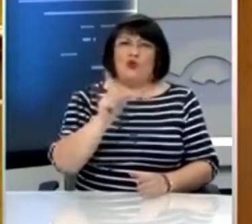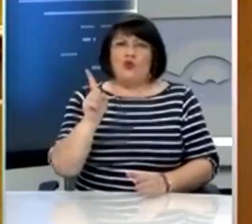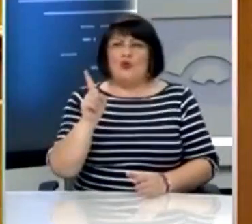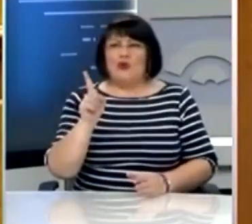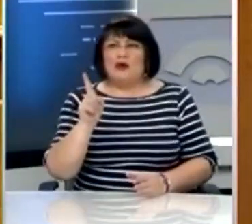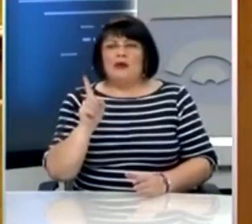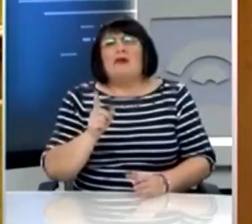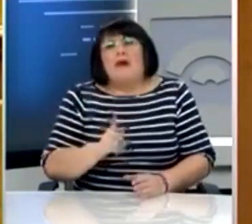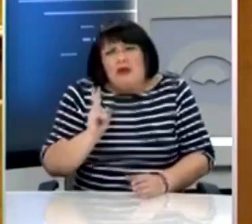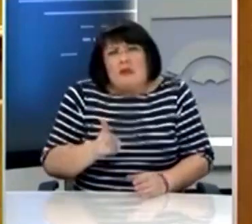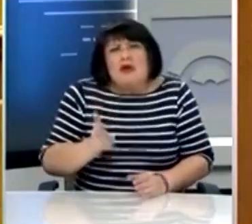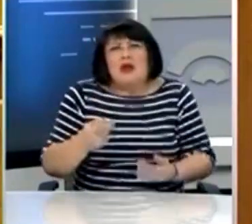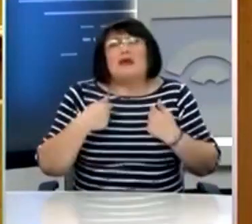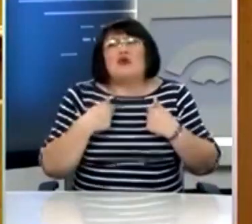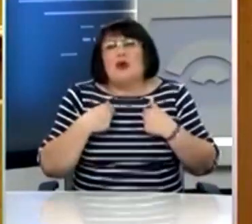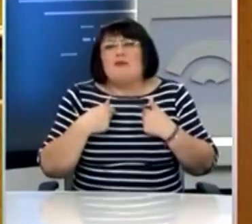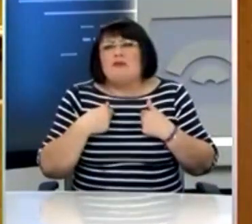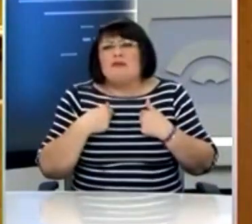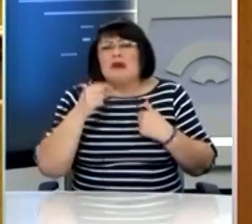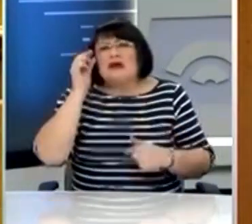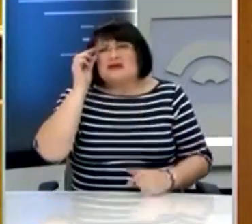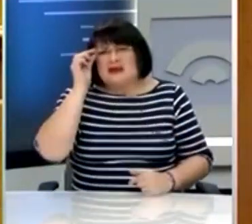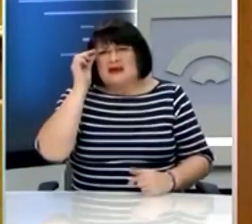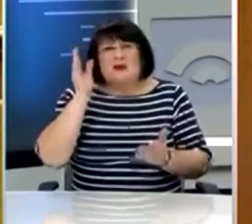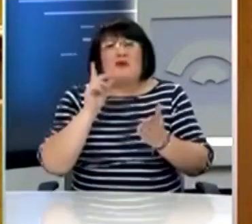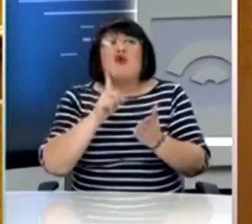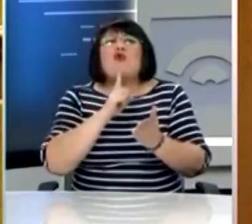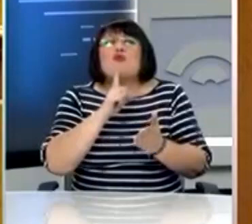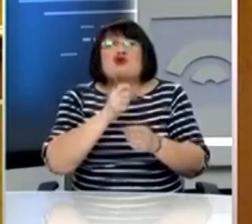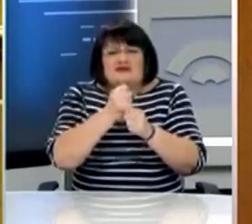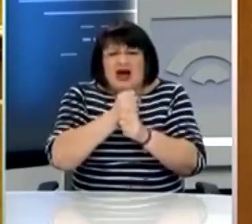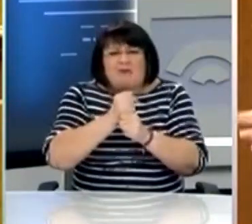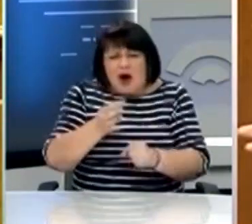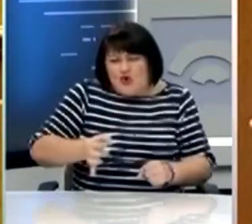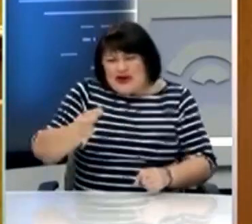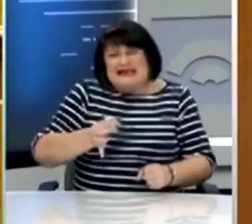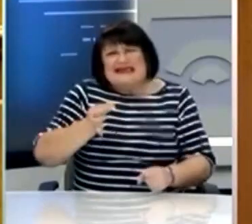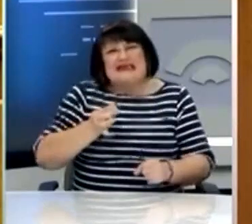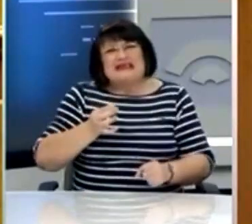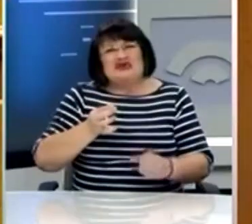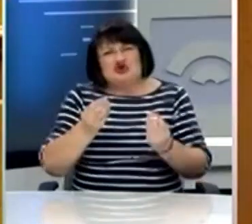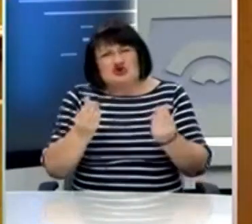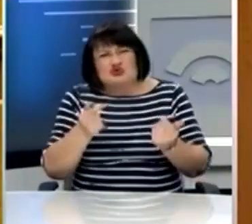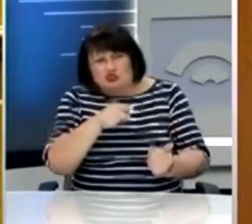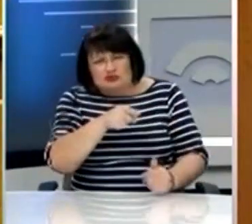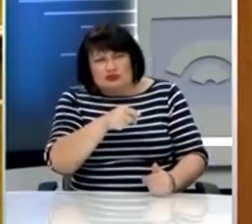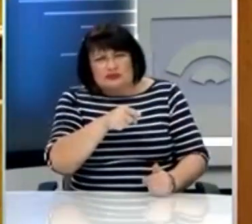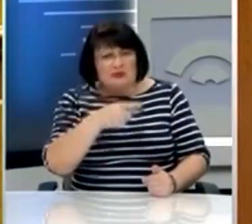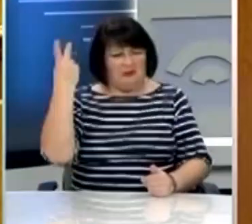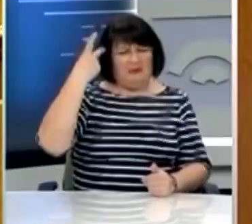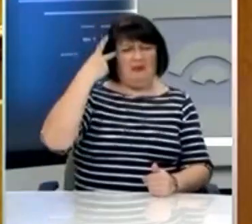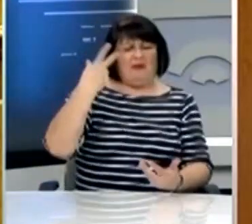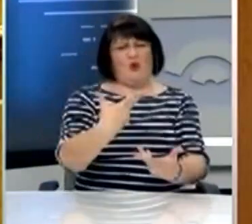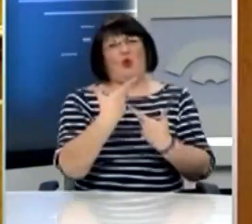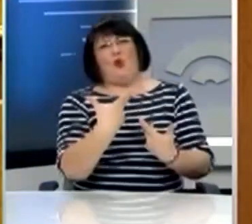με κίνδυνο να βρεθούμε μπροστά σε νέα φαρμακονήσια, εσείς τότε μας κλεβάζατε